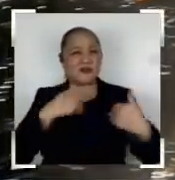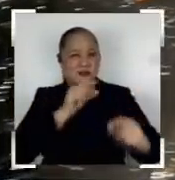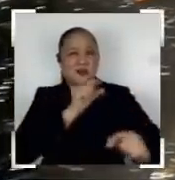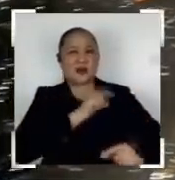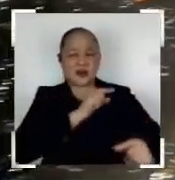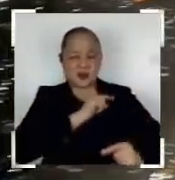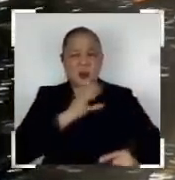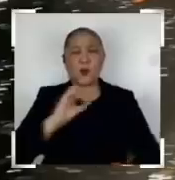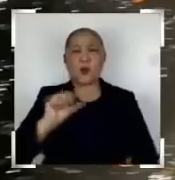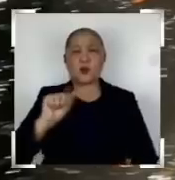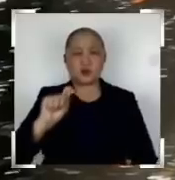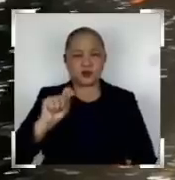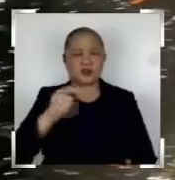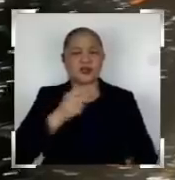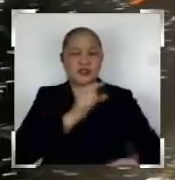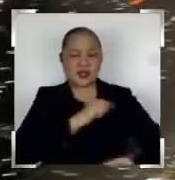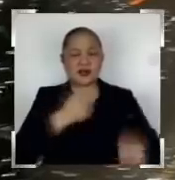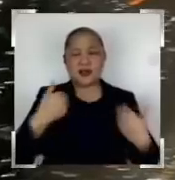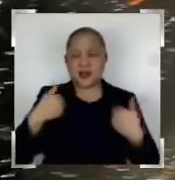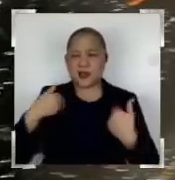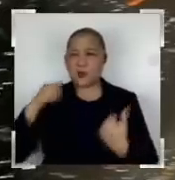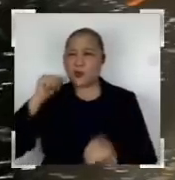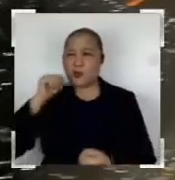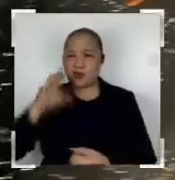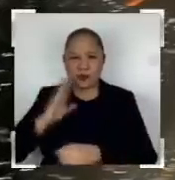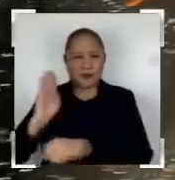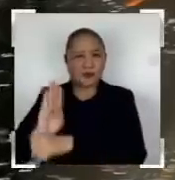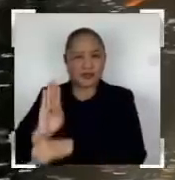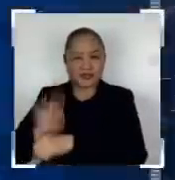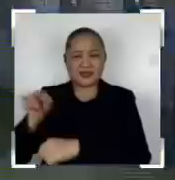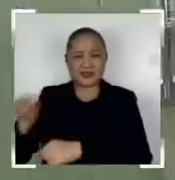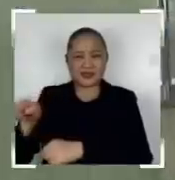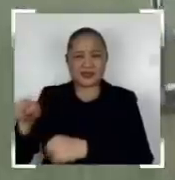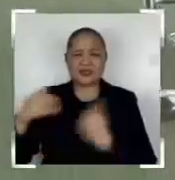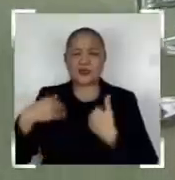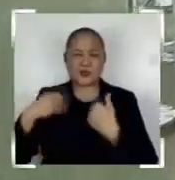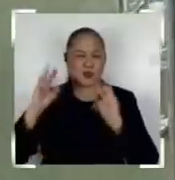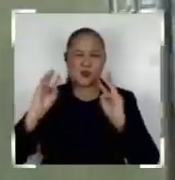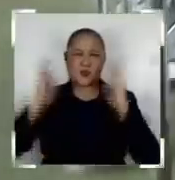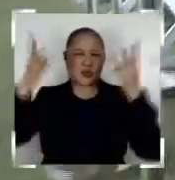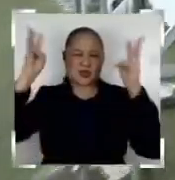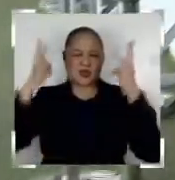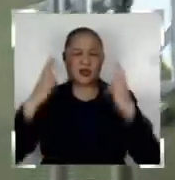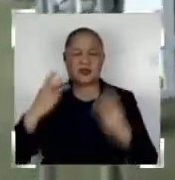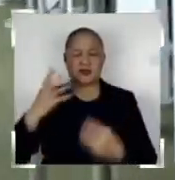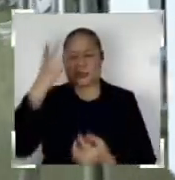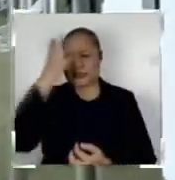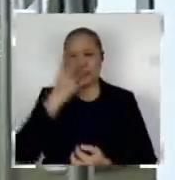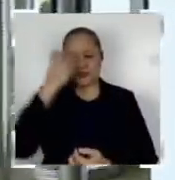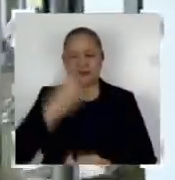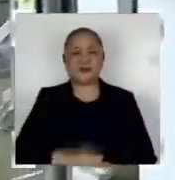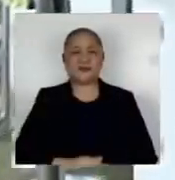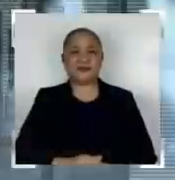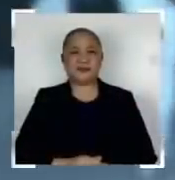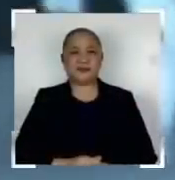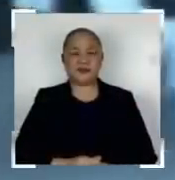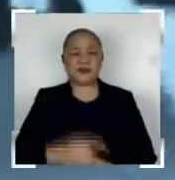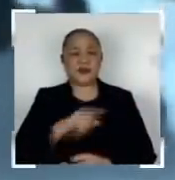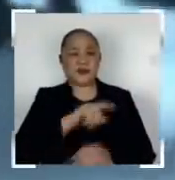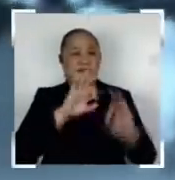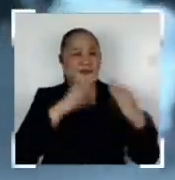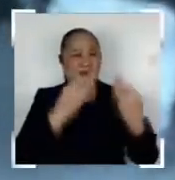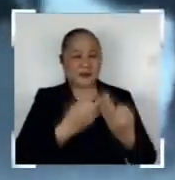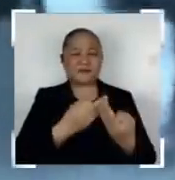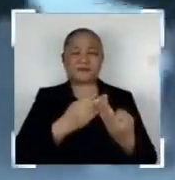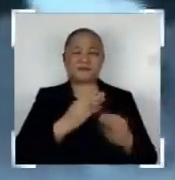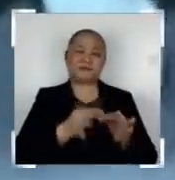business class woman na bilang na lang talaga nagwala. Hindi lang pagkikita ng mga pamilya ang mapupurnada, pati